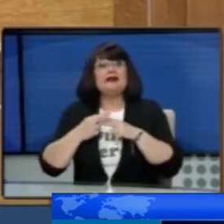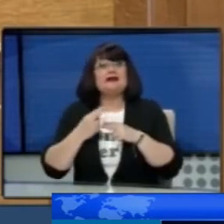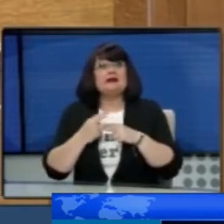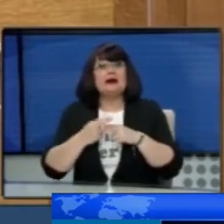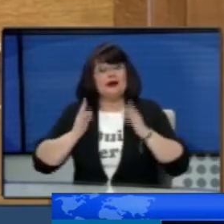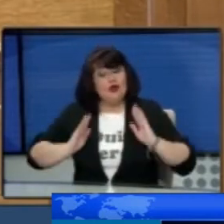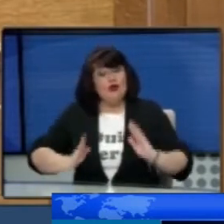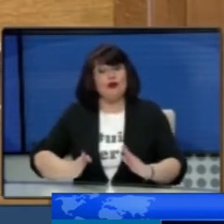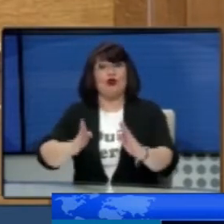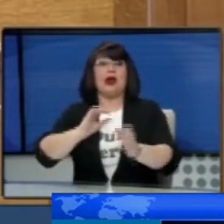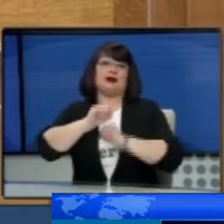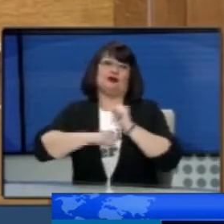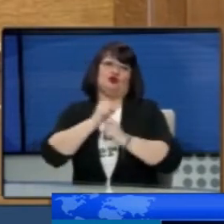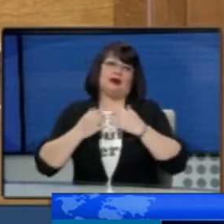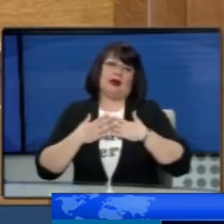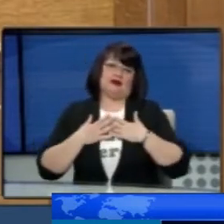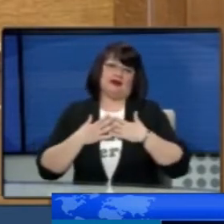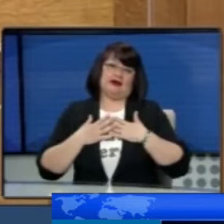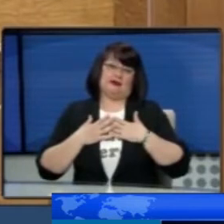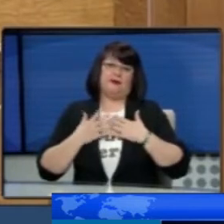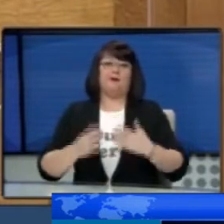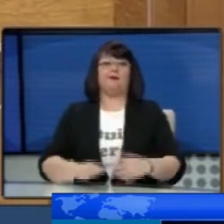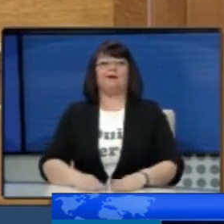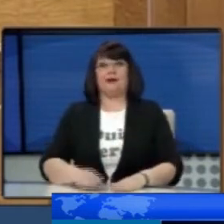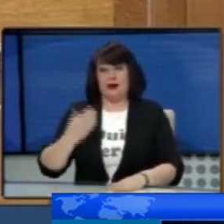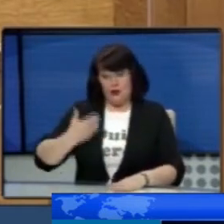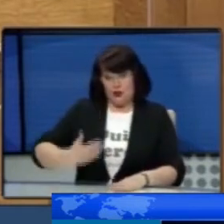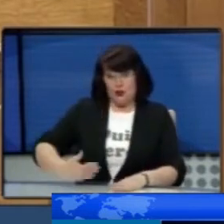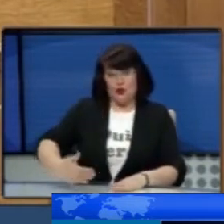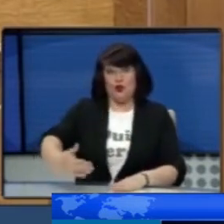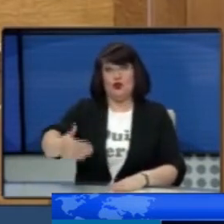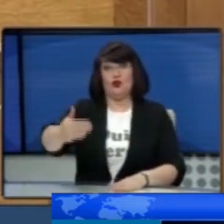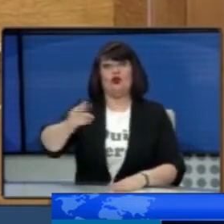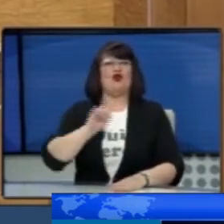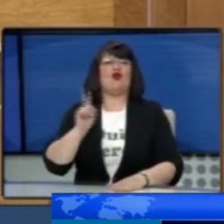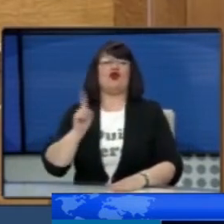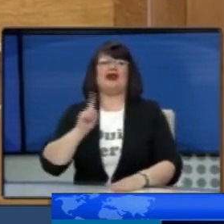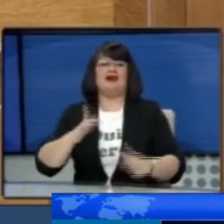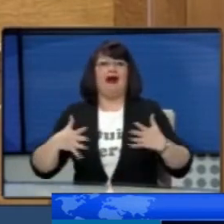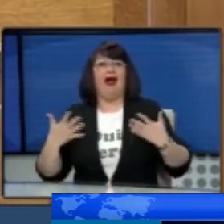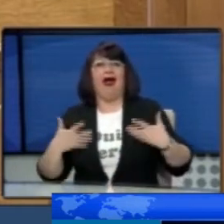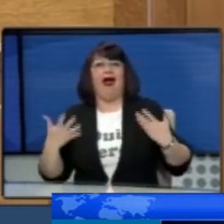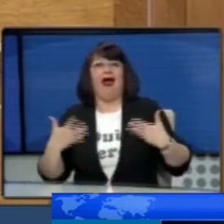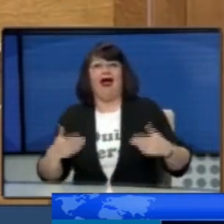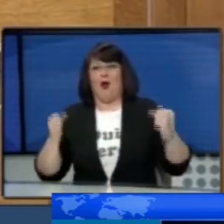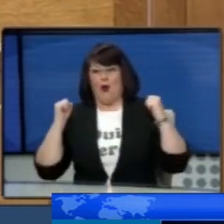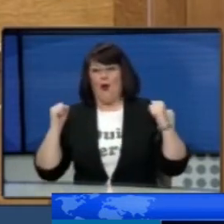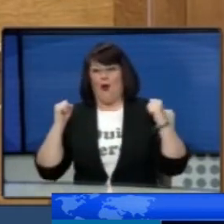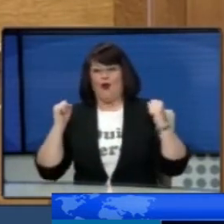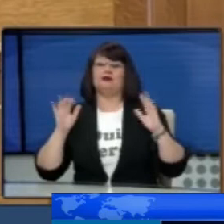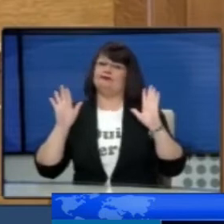ούτε την πορεία αυτής της προσπάθειας. Όσο μακριά λοιπόν πρέπει να μένουμε από πανηγυρισμούς, άλλο τόσο πρέπει